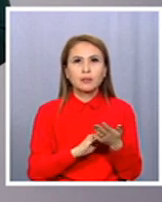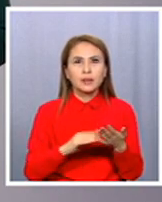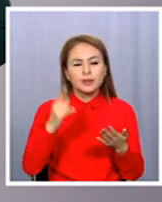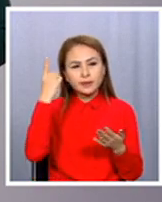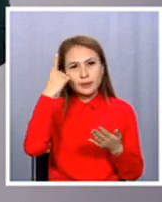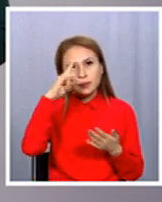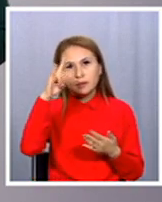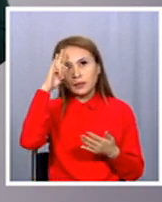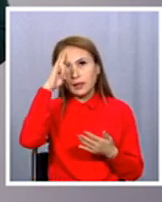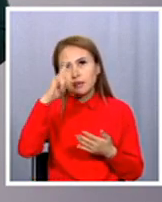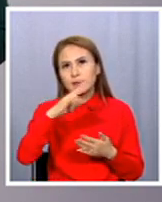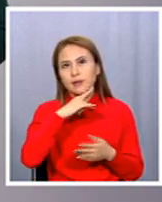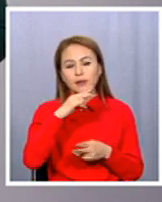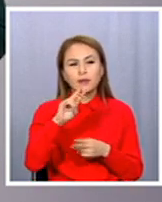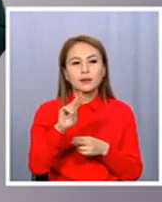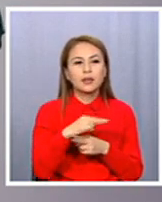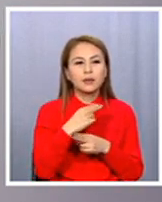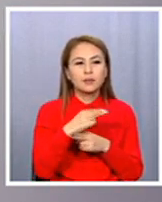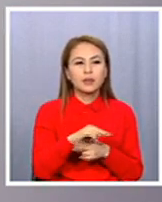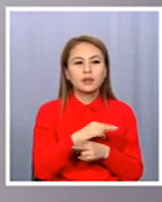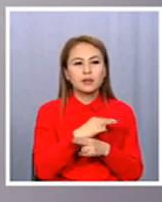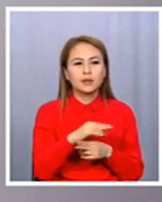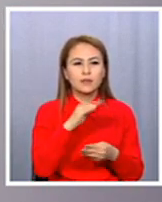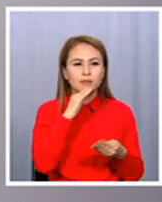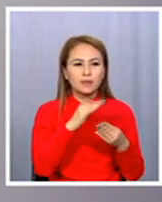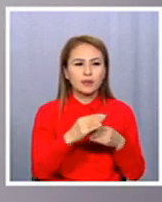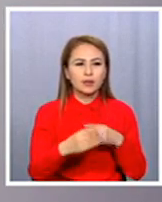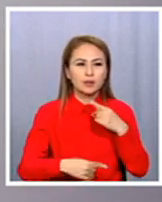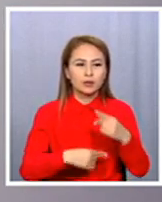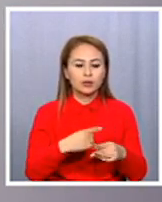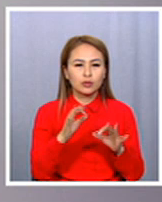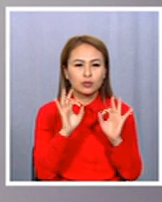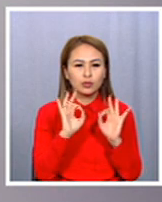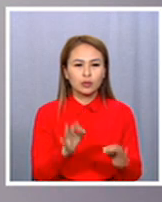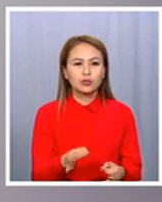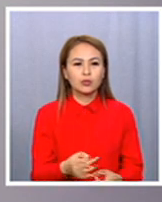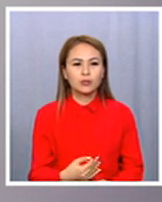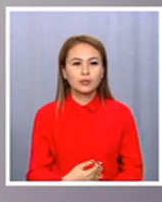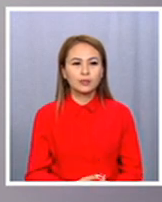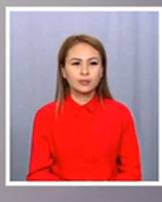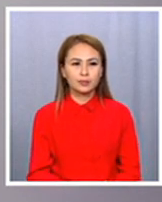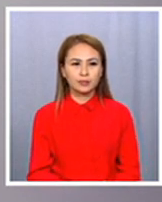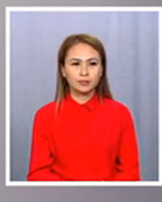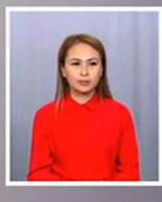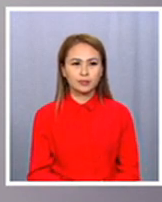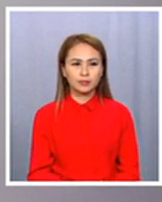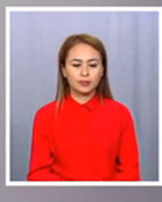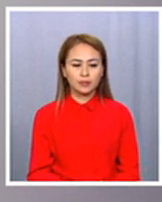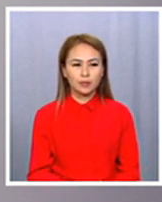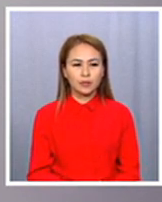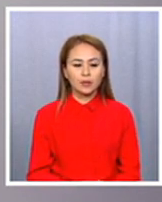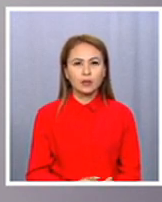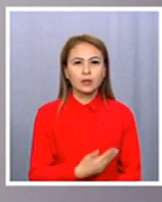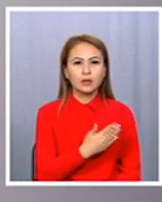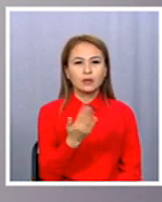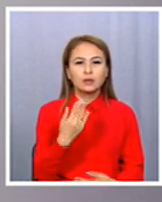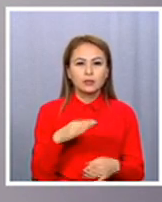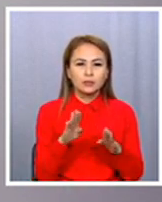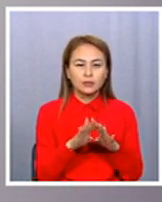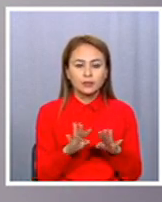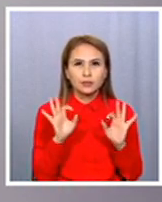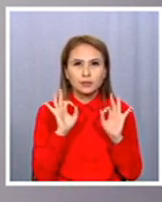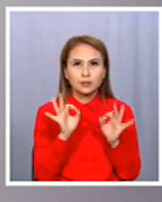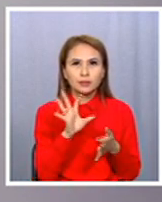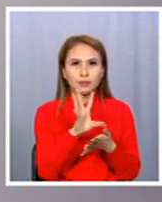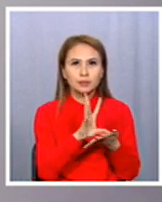қазақы тәрбиенің қаймағын бұзбай, ұрпақты дұрыс тәрбиелеу. Оқушылар, сіздер де тапсырманы осындай